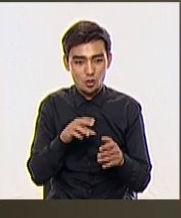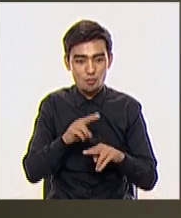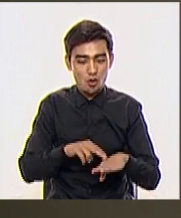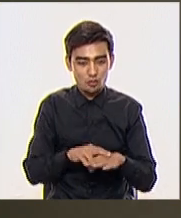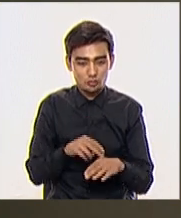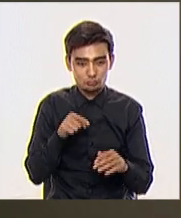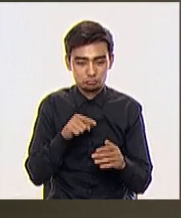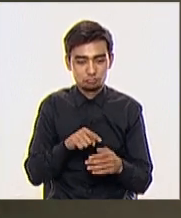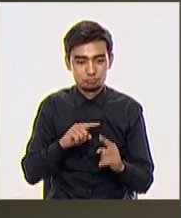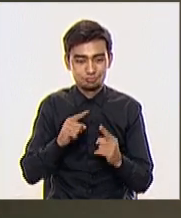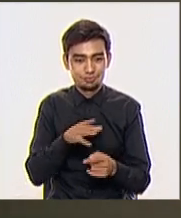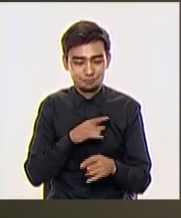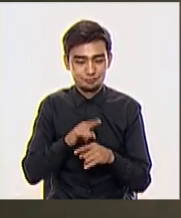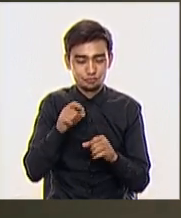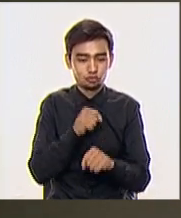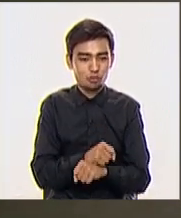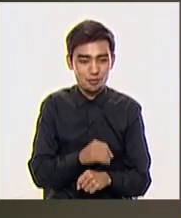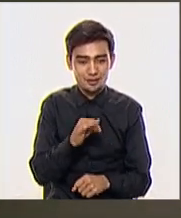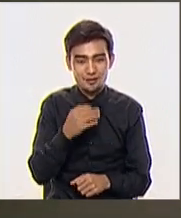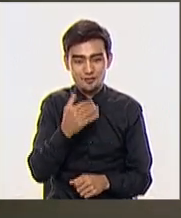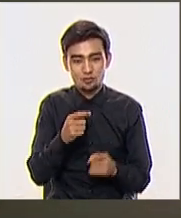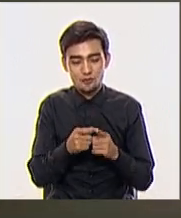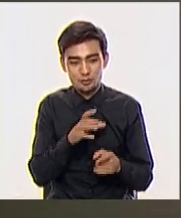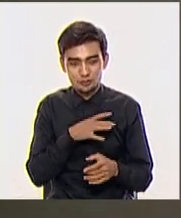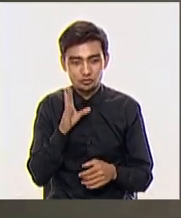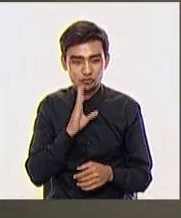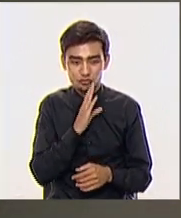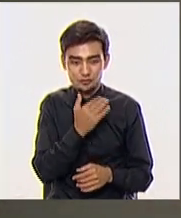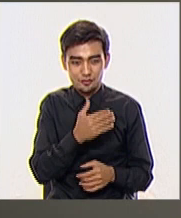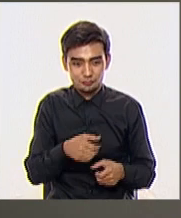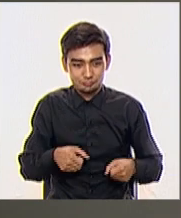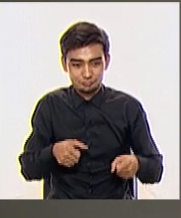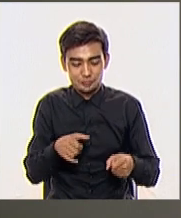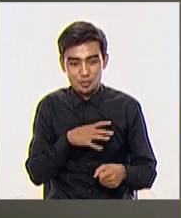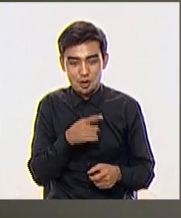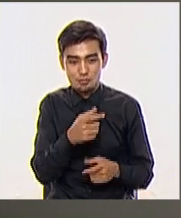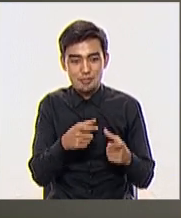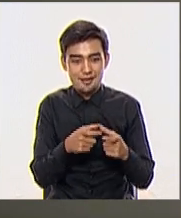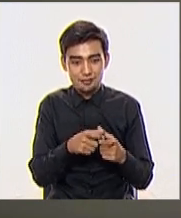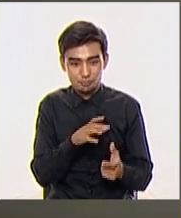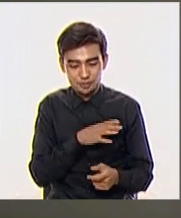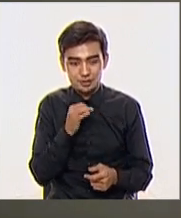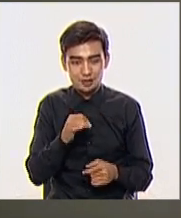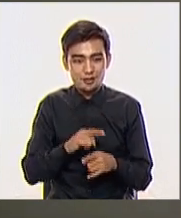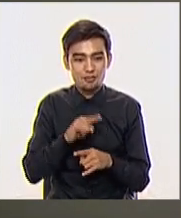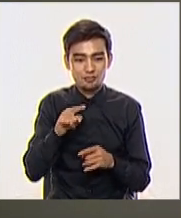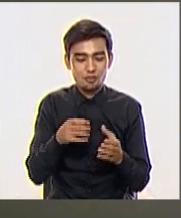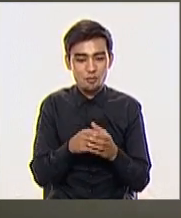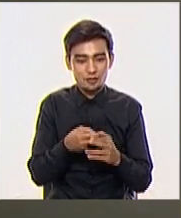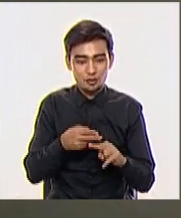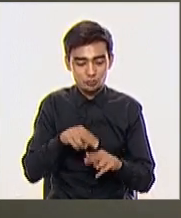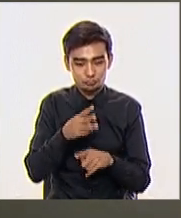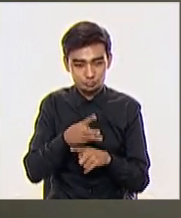полиция, рейс задержали. По словам пассажира, он просто нес сумку у жены, так как у него в руках были билеты. В ответ авиакомпания распространила